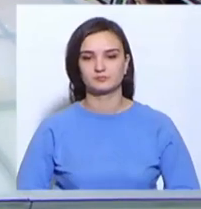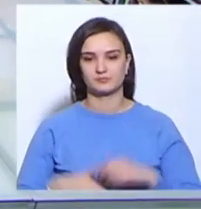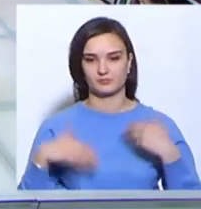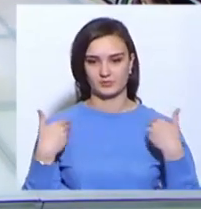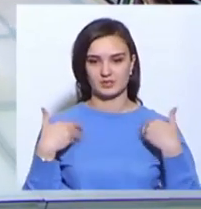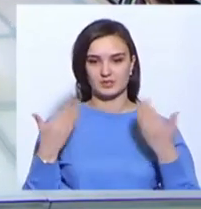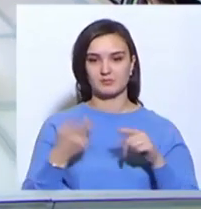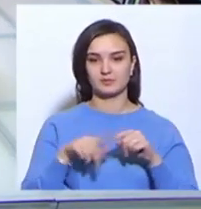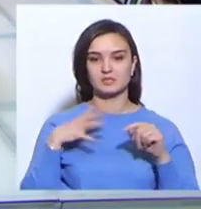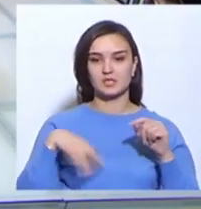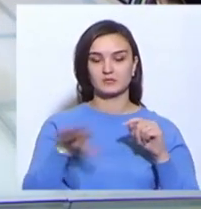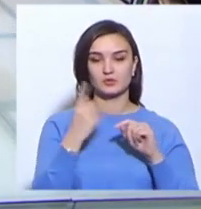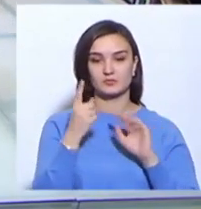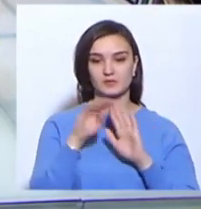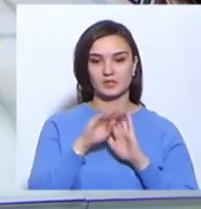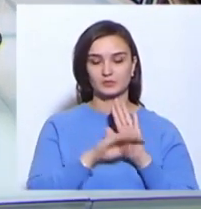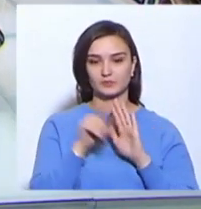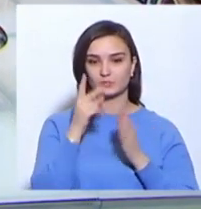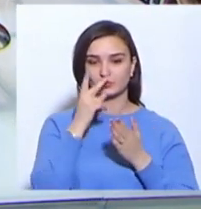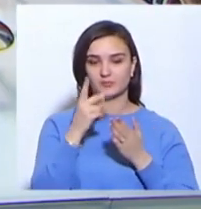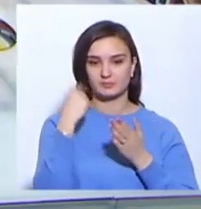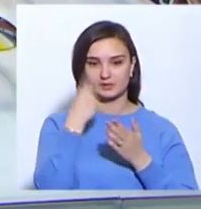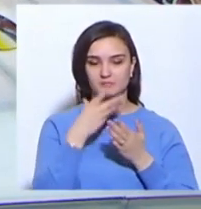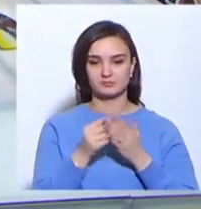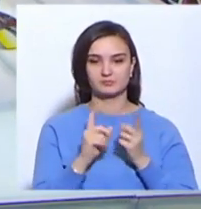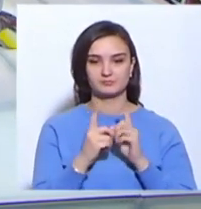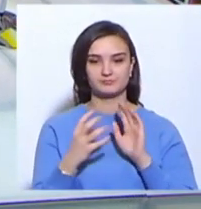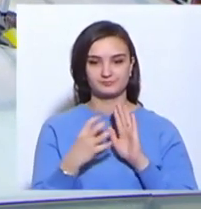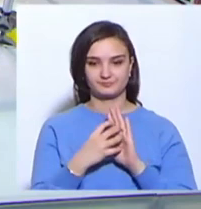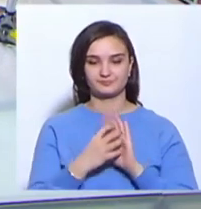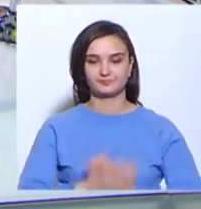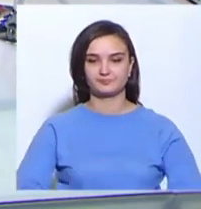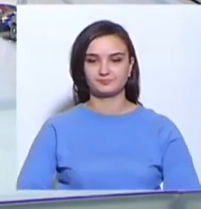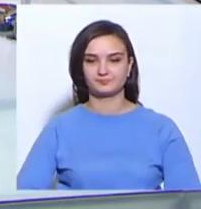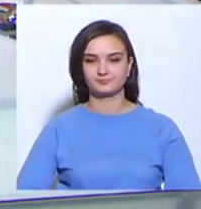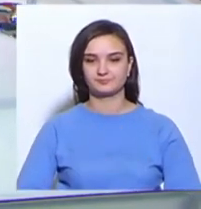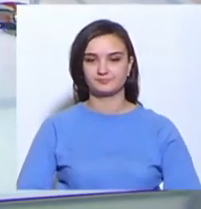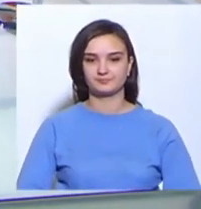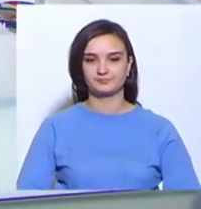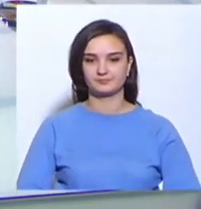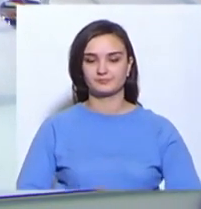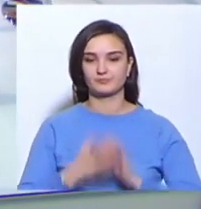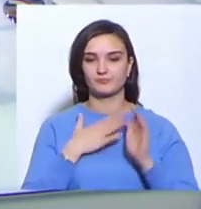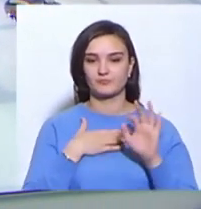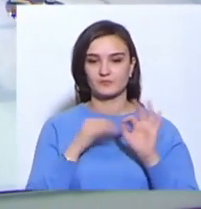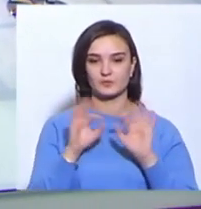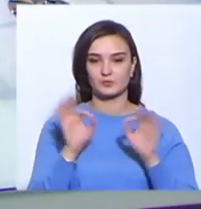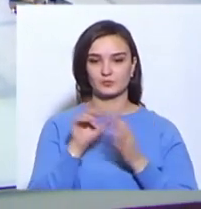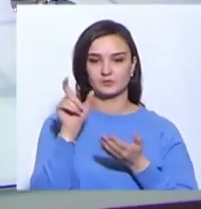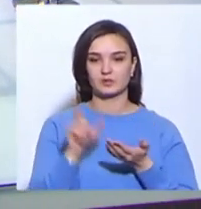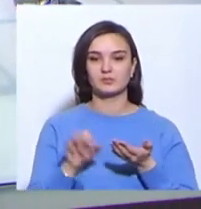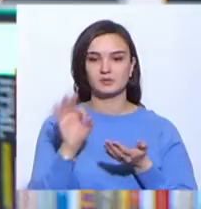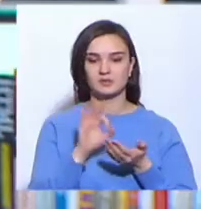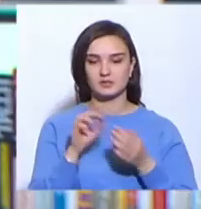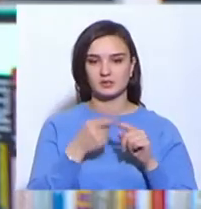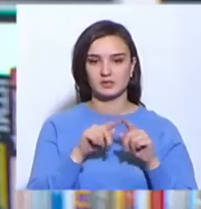გილამშვიდობისა. ეს საქართველოს პირველი არქია, თქვენ უყურებთ გადაცემას პირადი ექიმი მარი მალაზონია სურდა თარგმანით. ჩვენ საუბრობთ ადამიანზე.